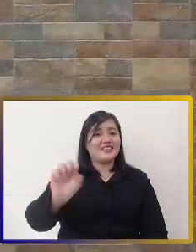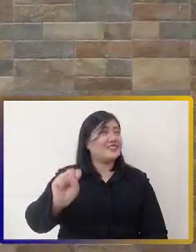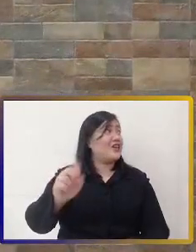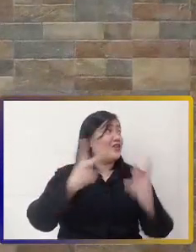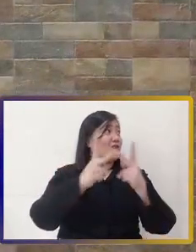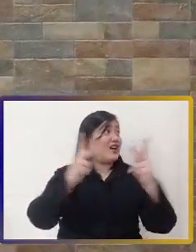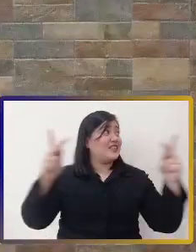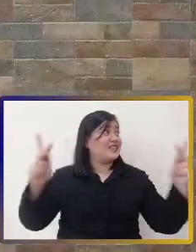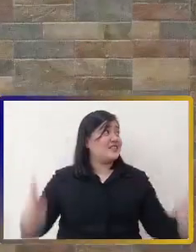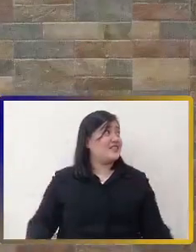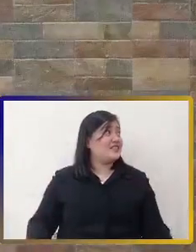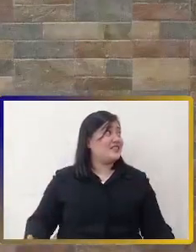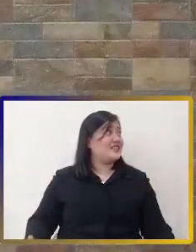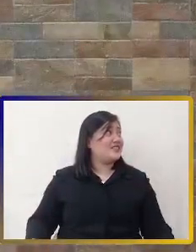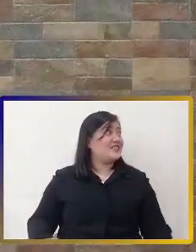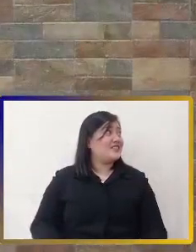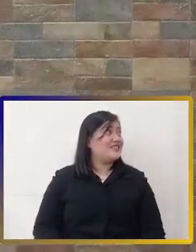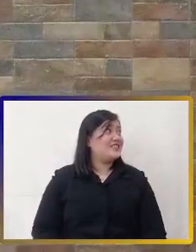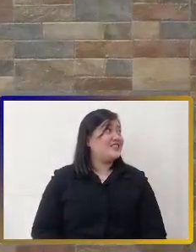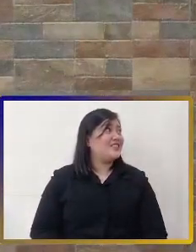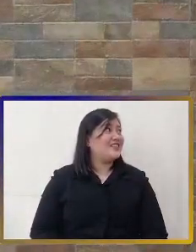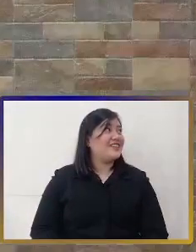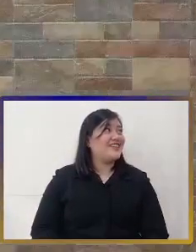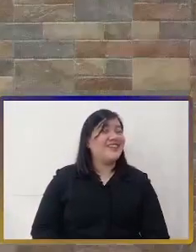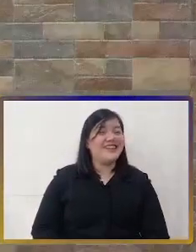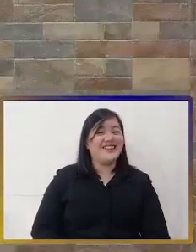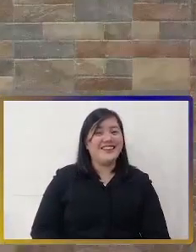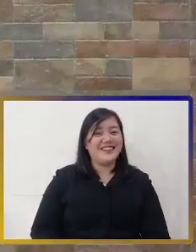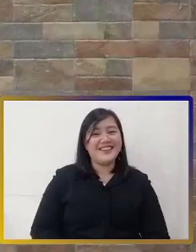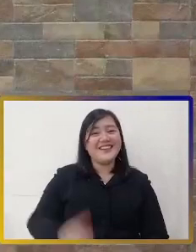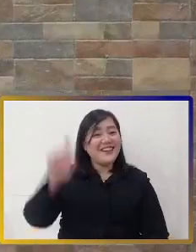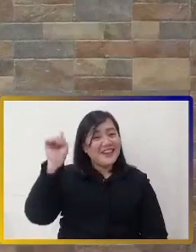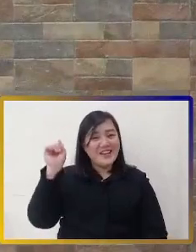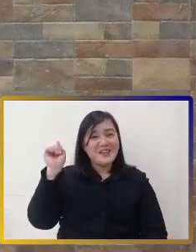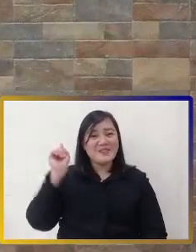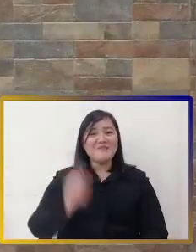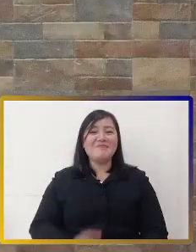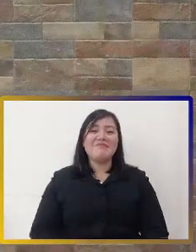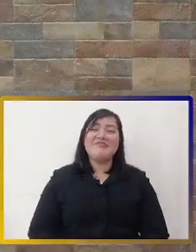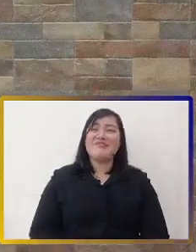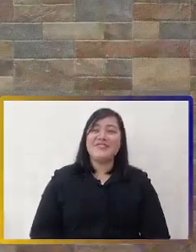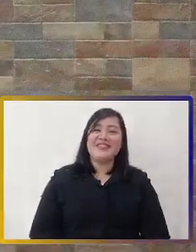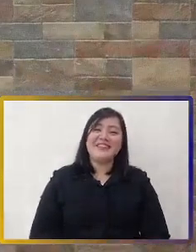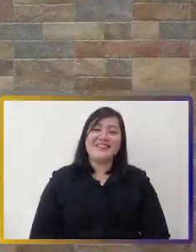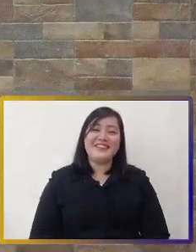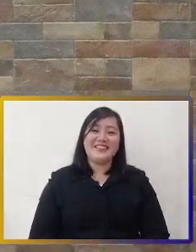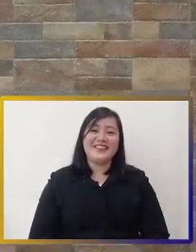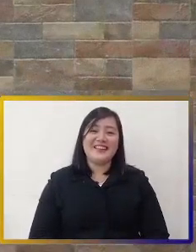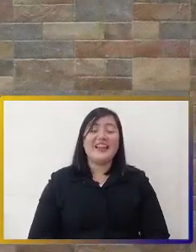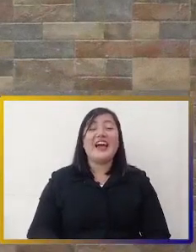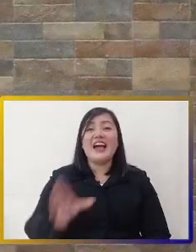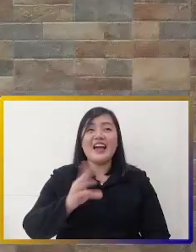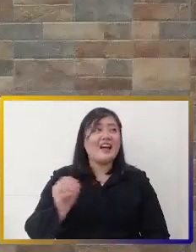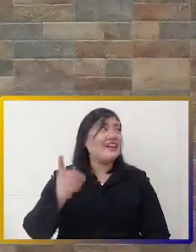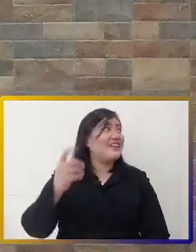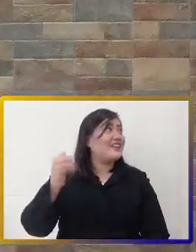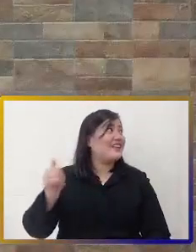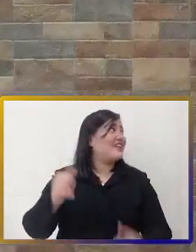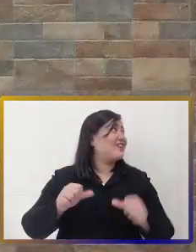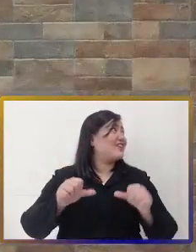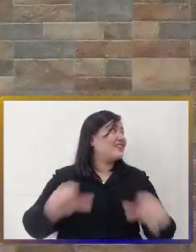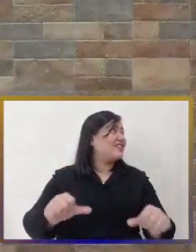umugat. As time passes by, nag-develop po ito. You see, nasa kanila po yung ugat